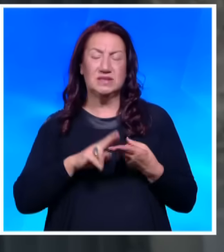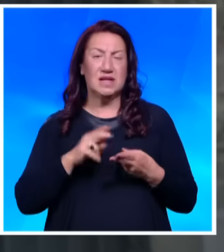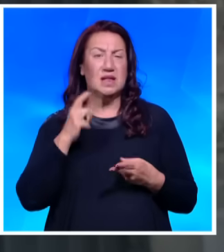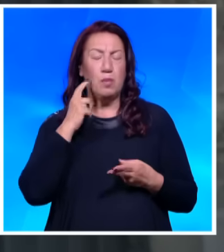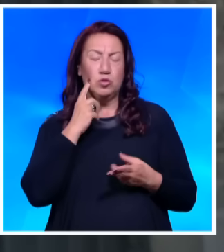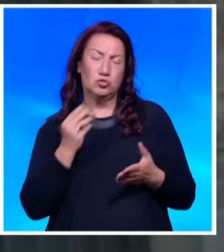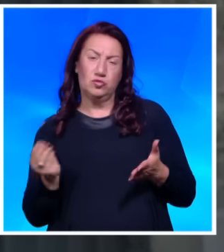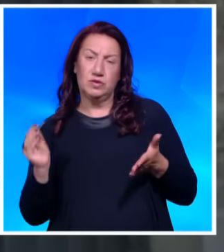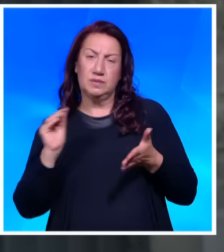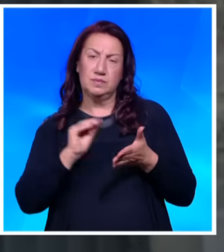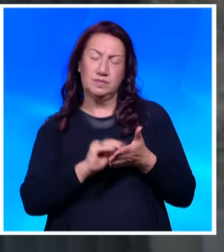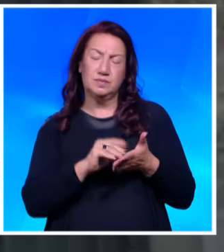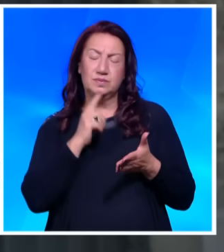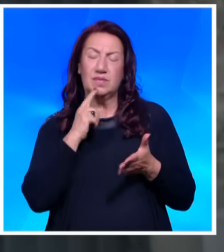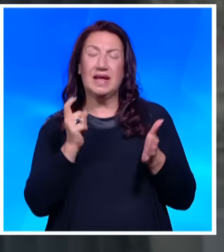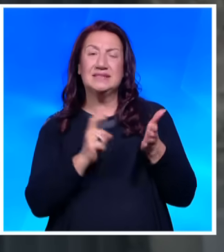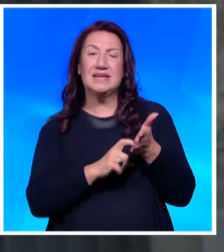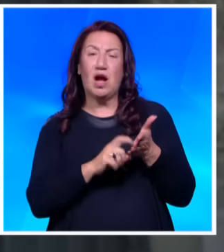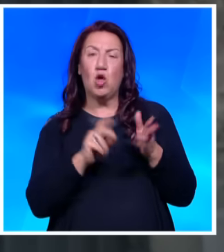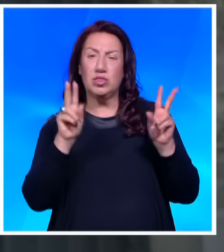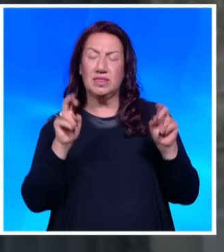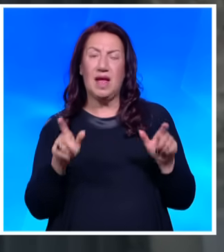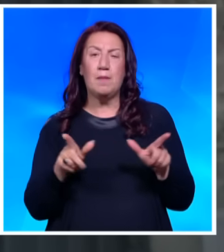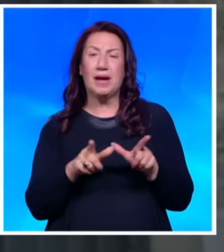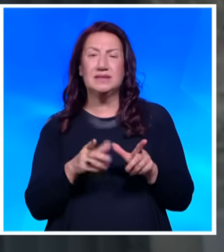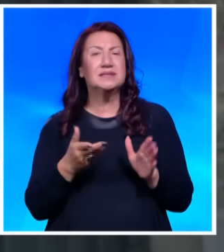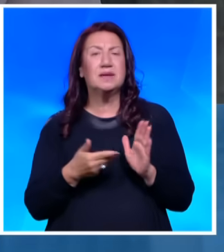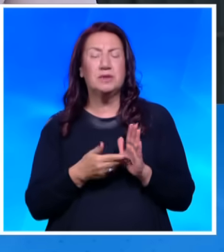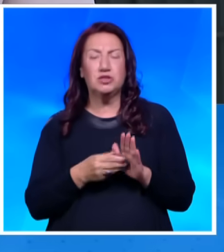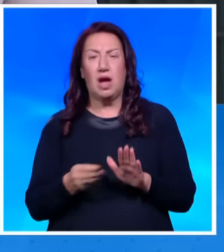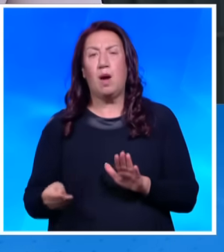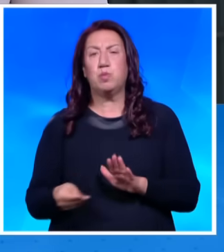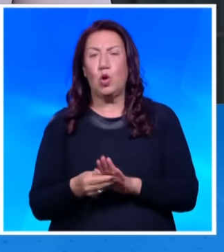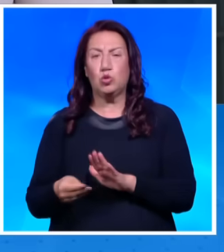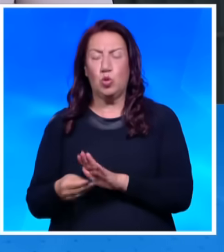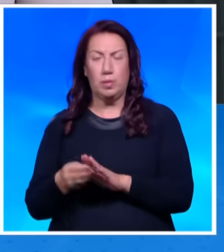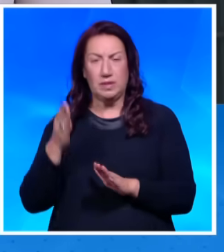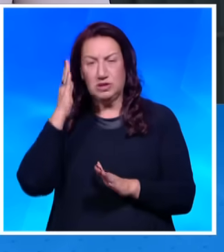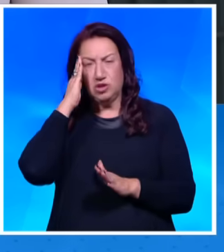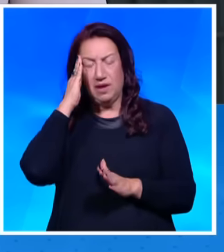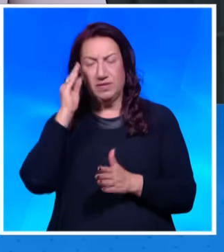глобалният закон Магницки за подкупване на държавни служители. Гергана Венкова, благодаря.